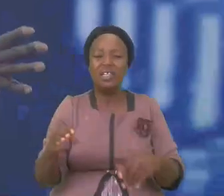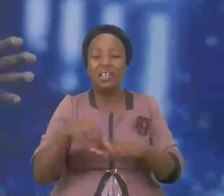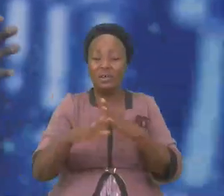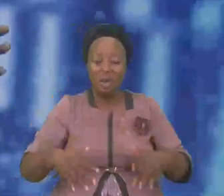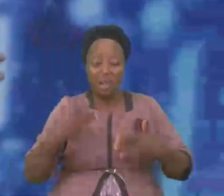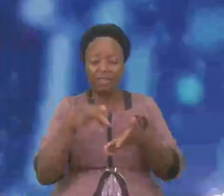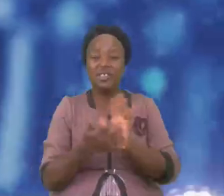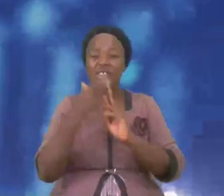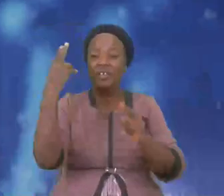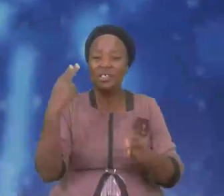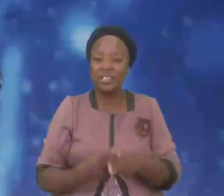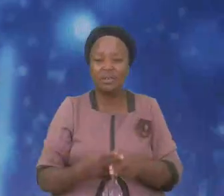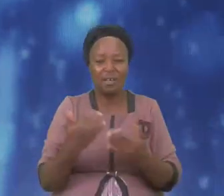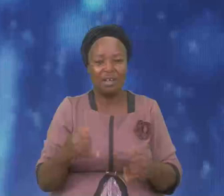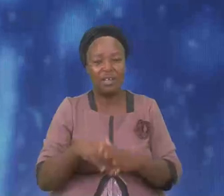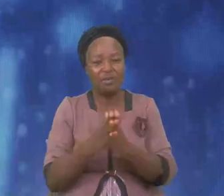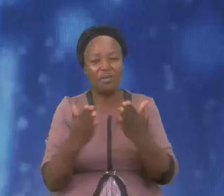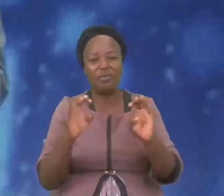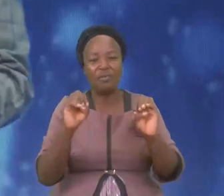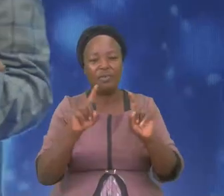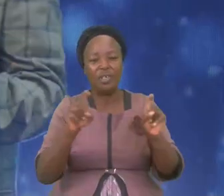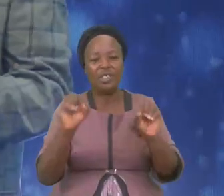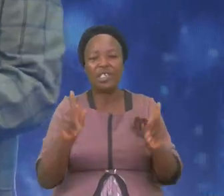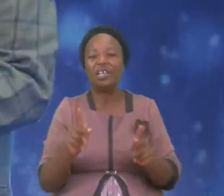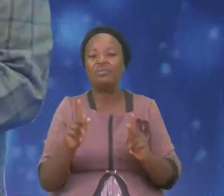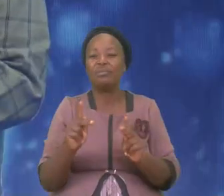Jésus. Voyons Ézéchiel.